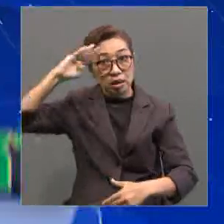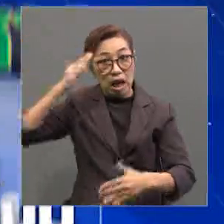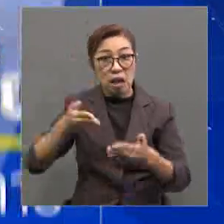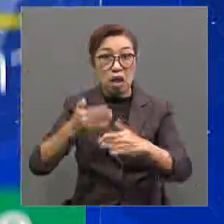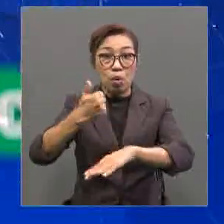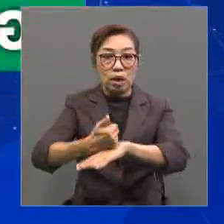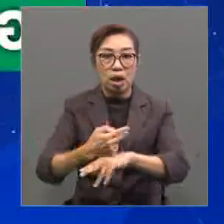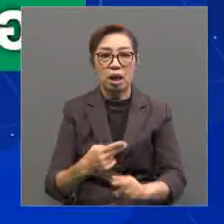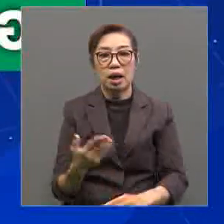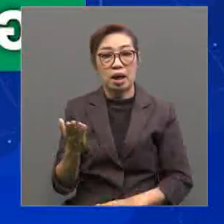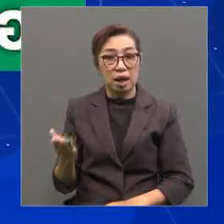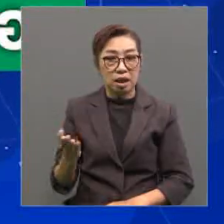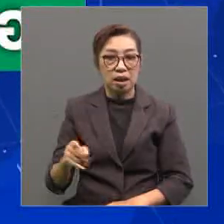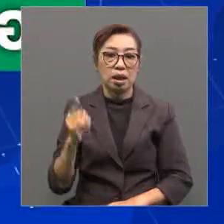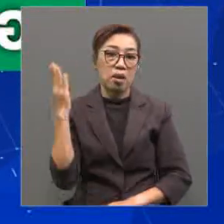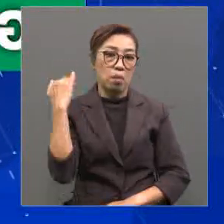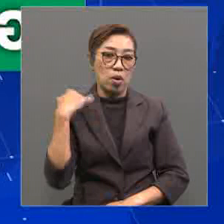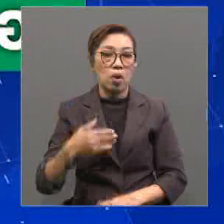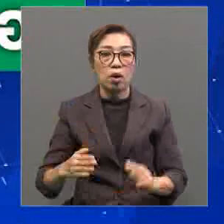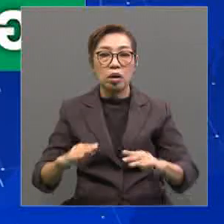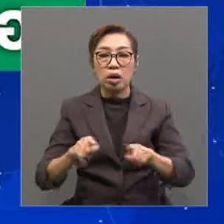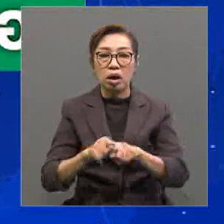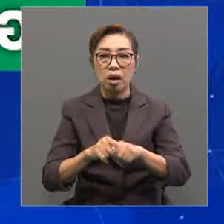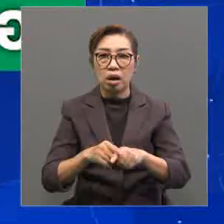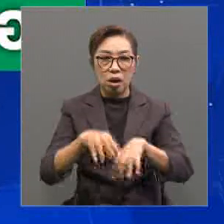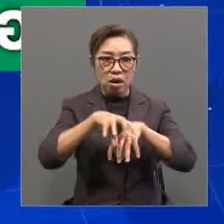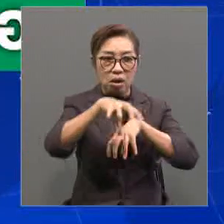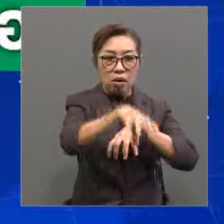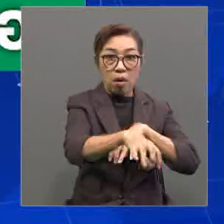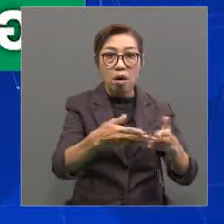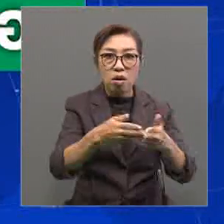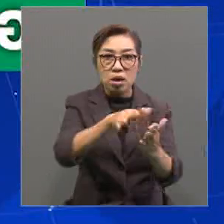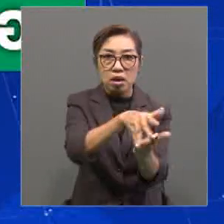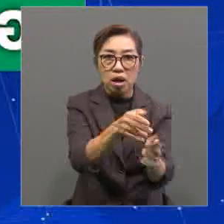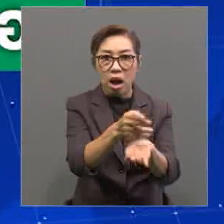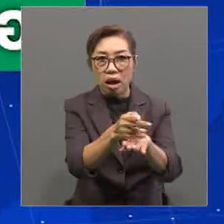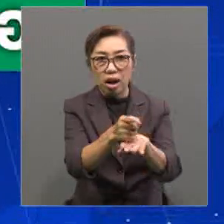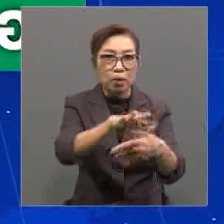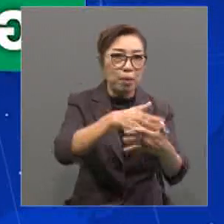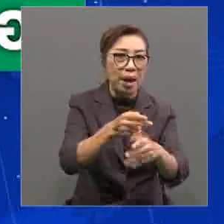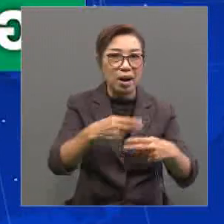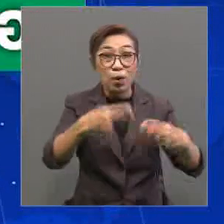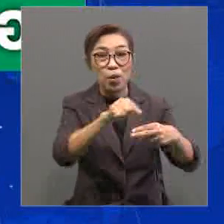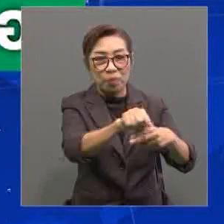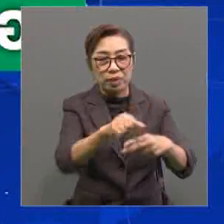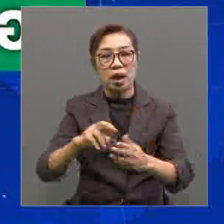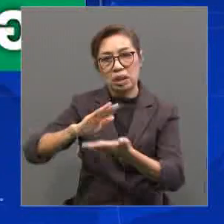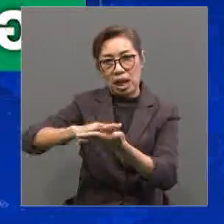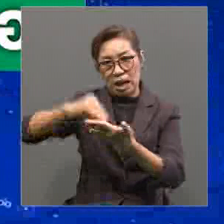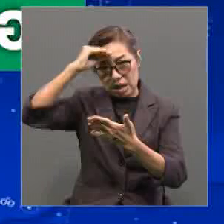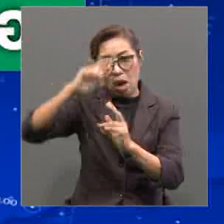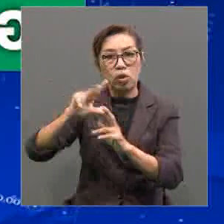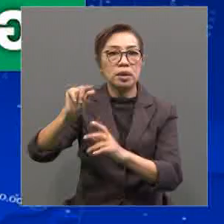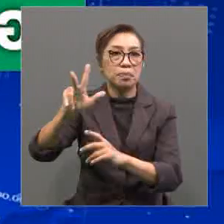อดุลย์พันธุ์เอี่ยมขยับขึ้นมาจากตำแหน่งผู้บัญชาการกองเรือยุทธการเป็นนักเรียนเตรียมทหารรุ่น 23นะคะเคยดำรงตำแหน่ง